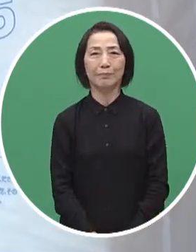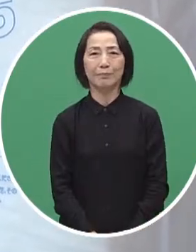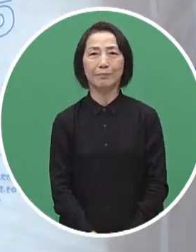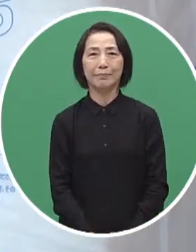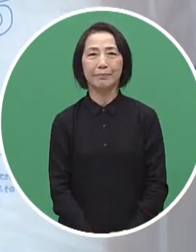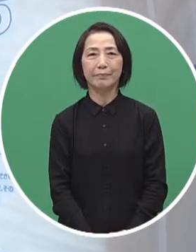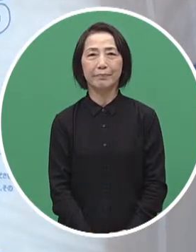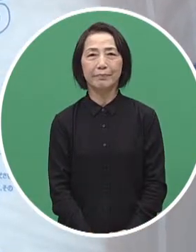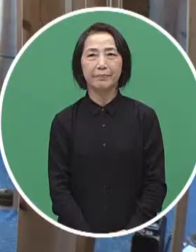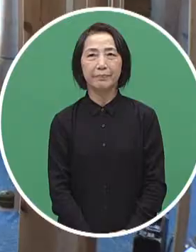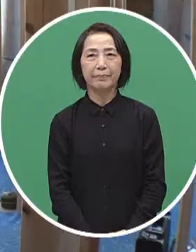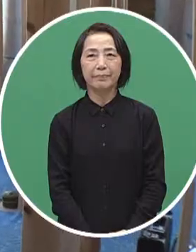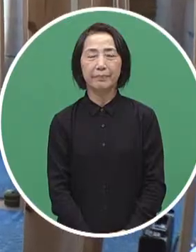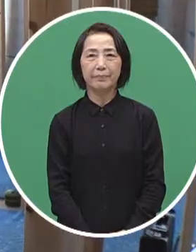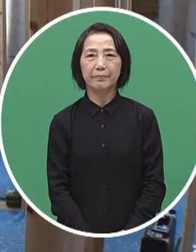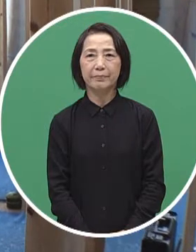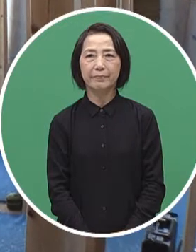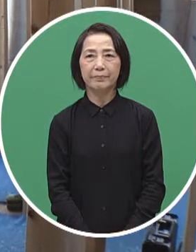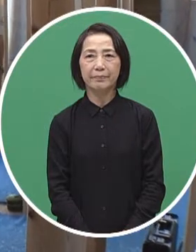ます